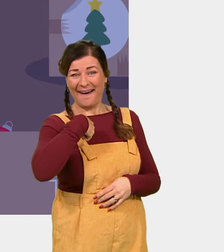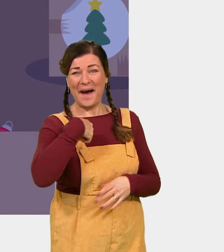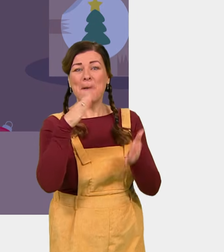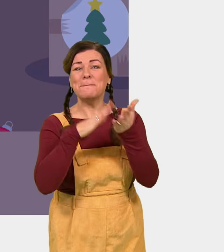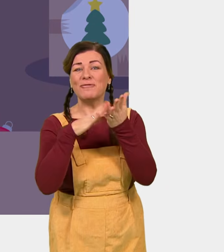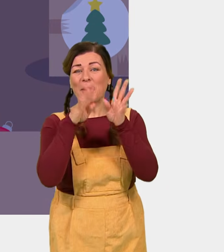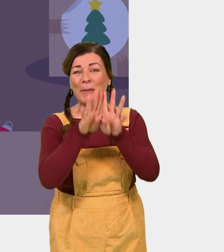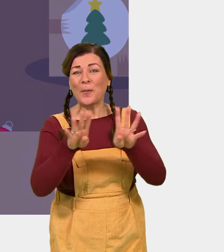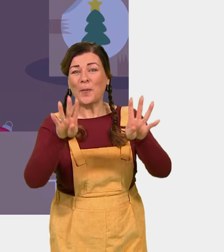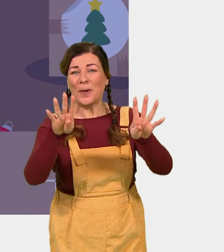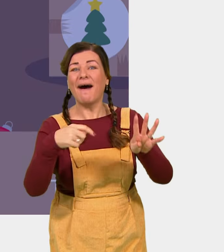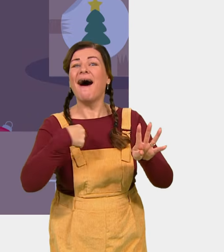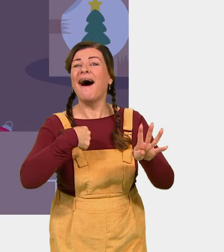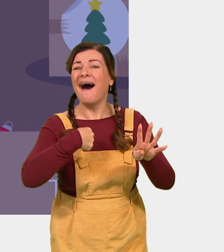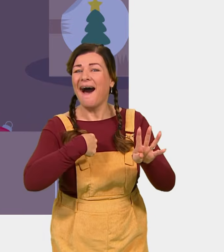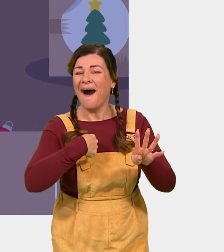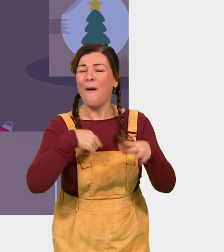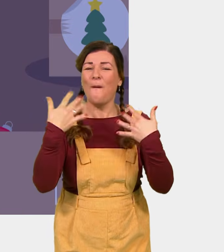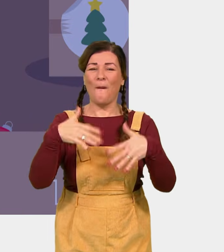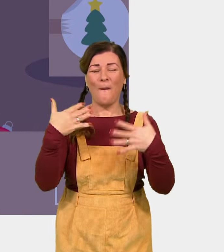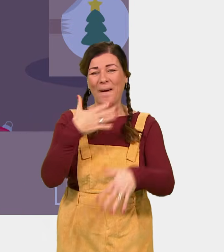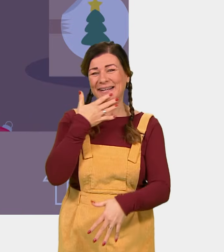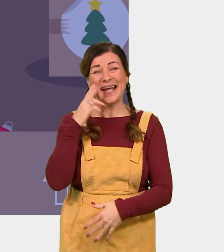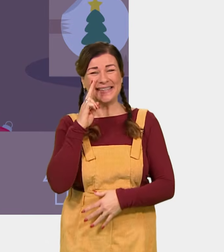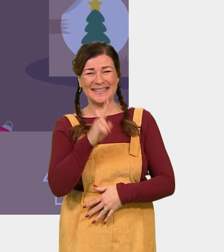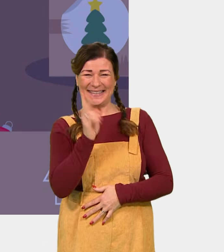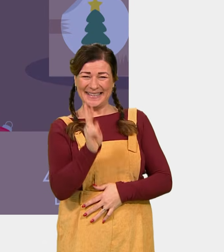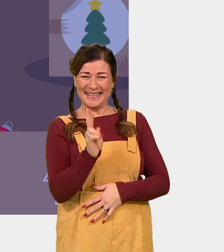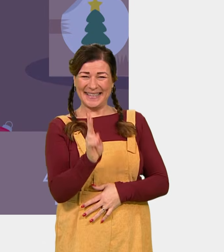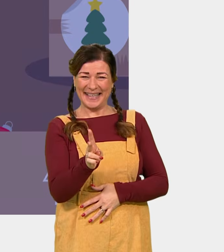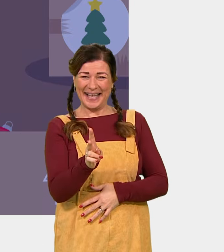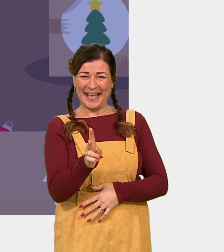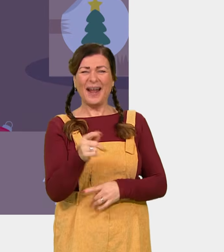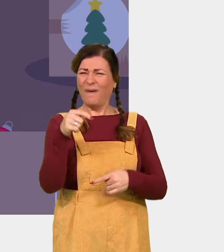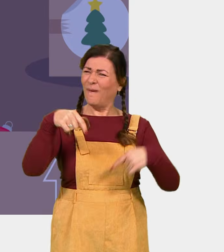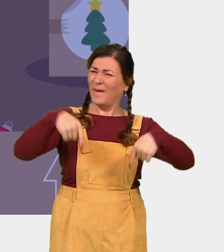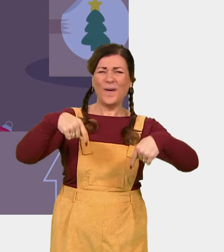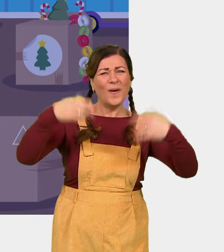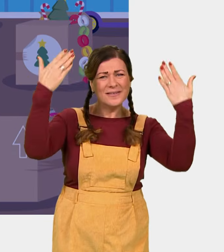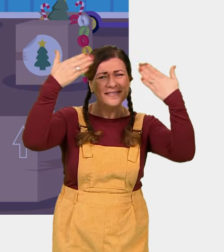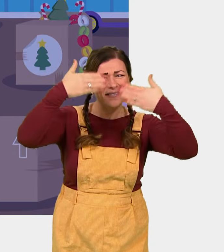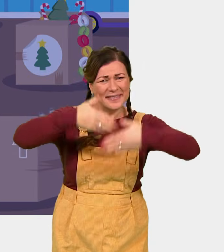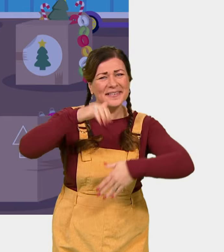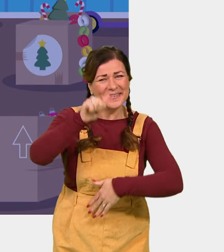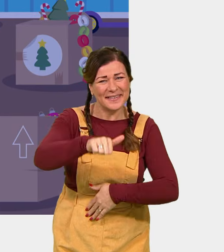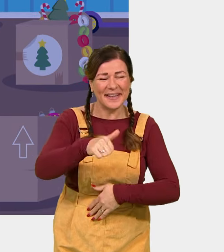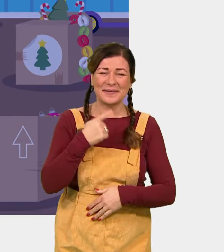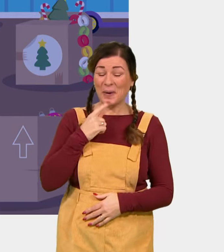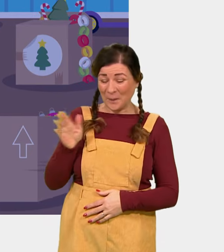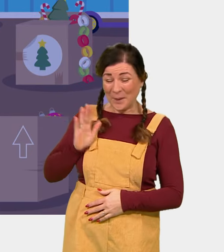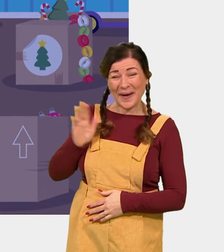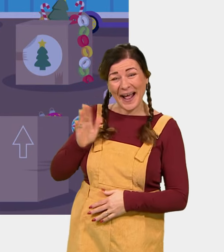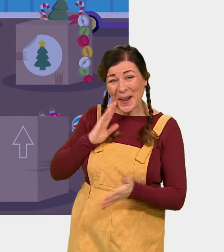dwi. Braf iawn dy weld eto, mae hi ychydig yn dywyll yma. Helo,